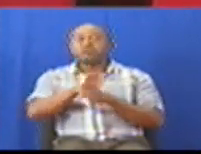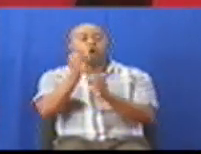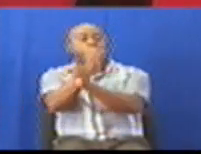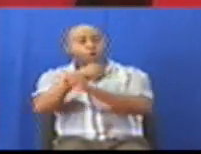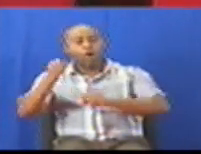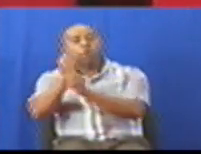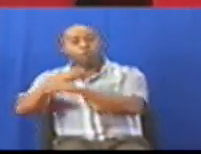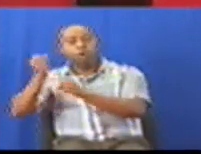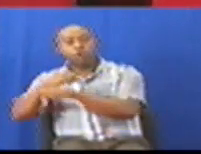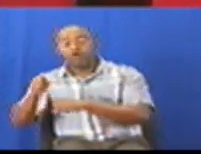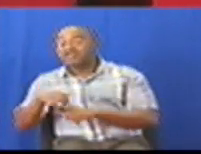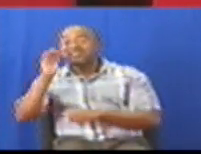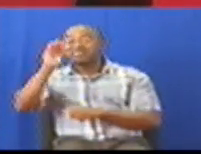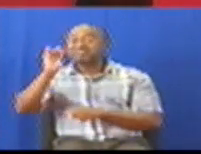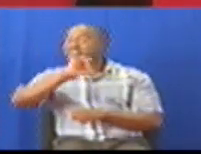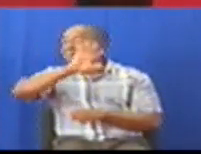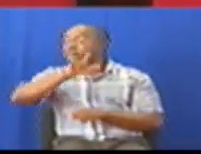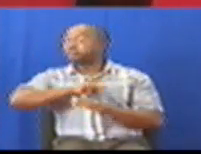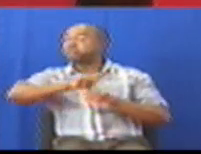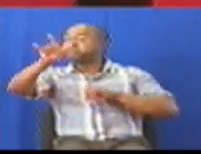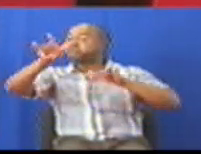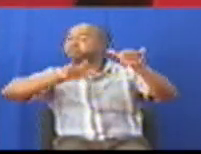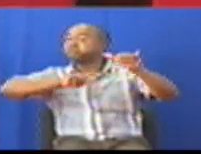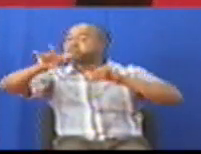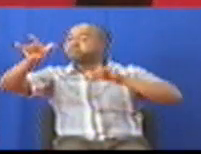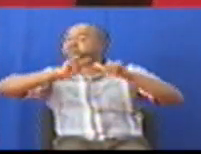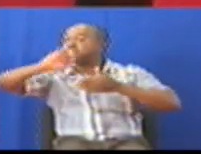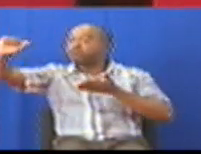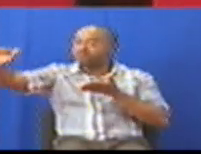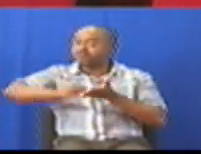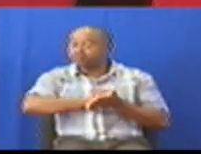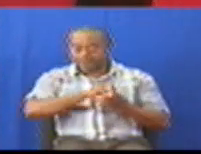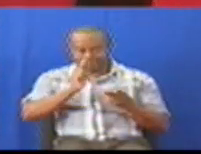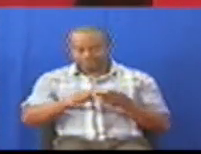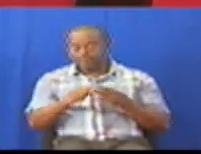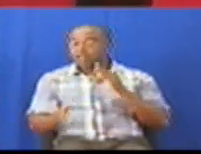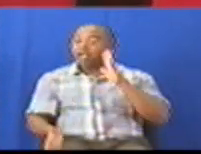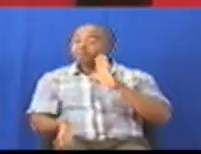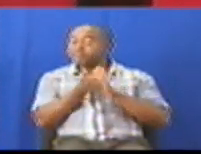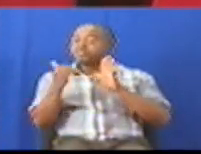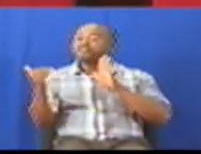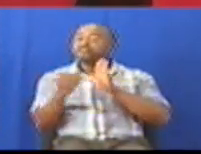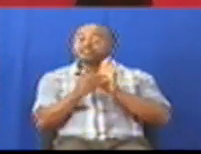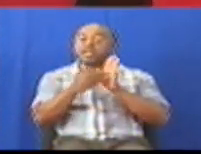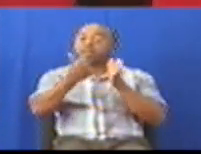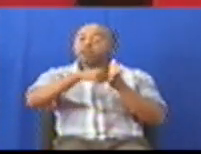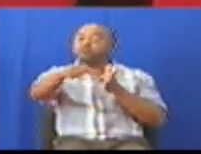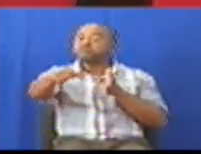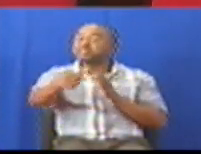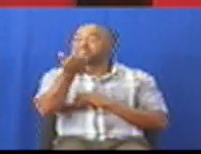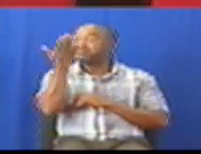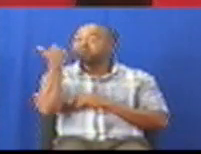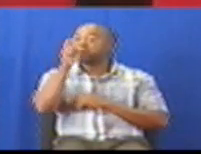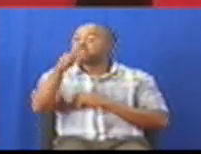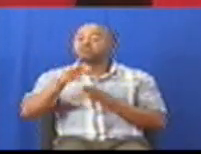kufuta safari za nje, kwa kuanzisha sheria ya manunuzi ambayo ilikuwa inatumika vibaya, lakini